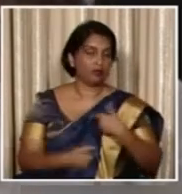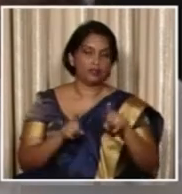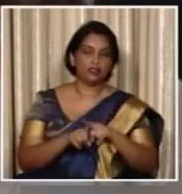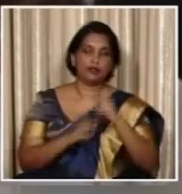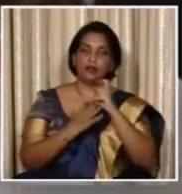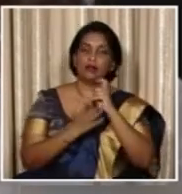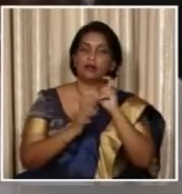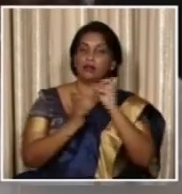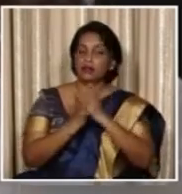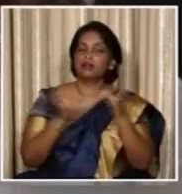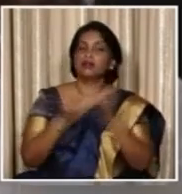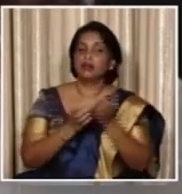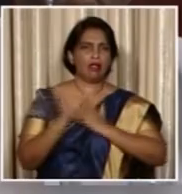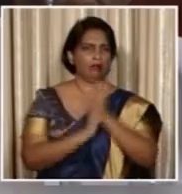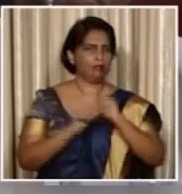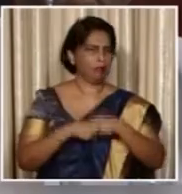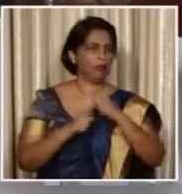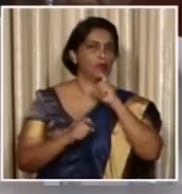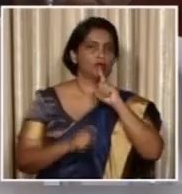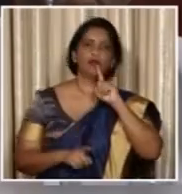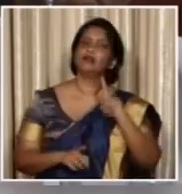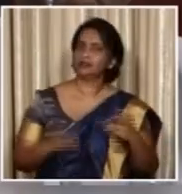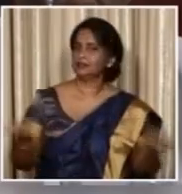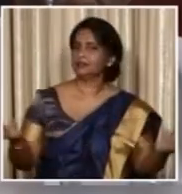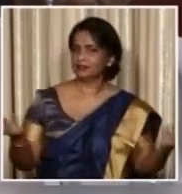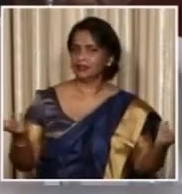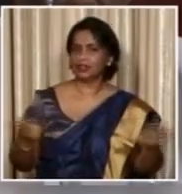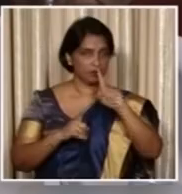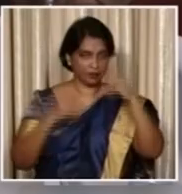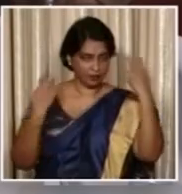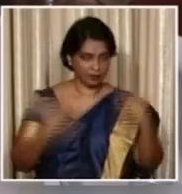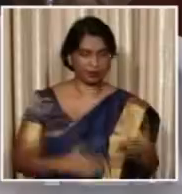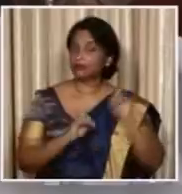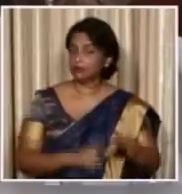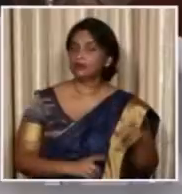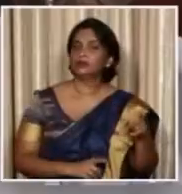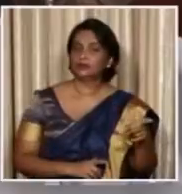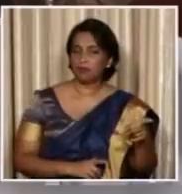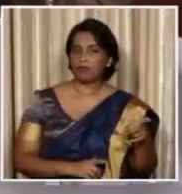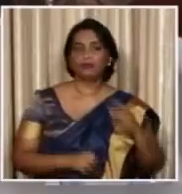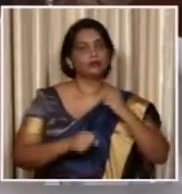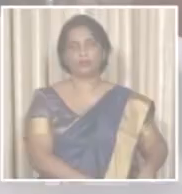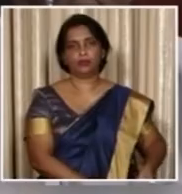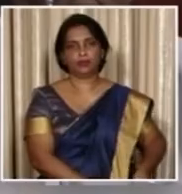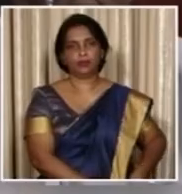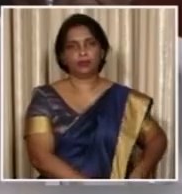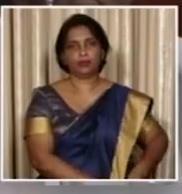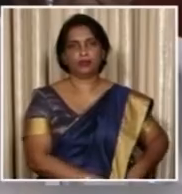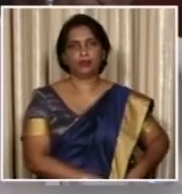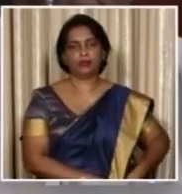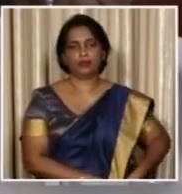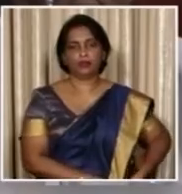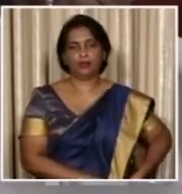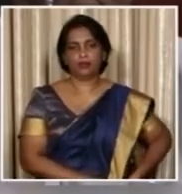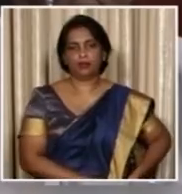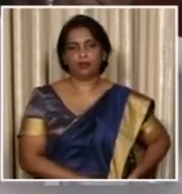ව්‍යවස්ථාදායක ස්වභාවට නැවත යොමු විය යුතුයි. දැන් අධිකරණයේ තීන්දුවක් දීලා කියනවා. එතකොට ආණ්ඩුවට කල් මරන්න බෑ. තීන්දුව